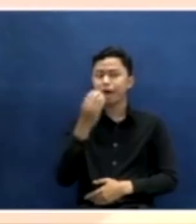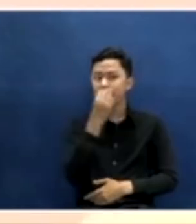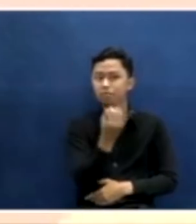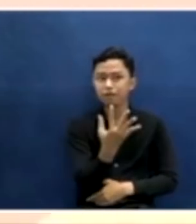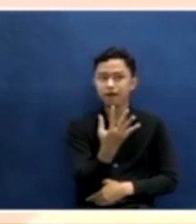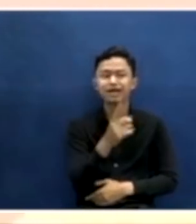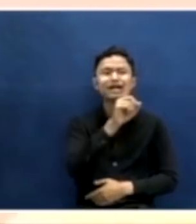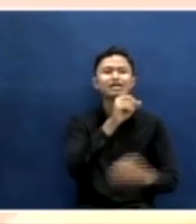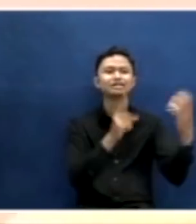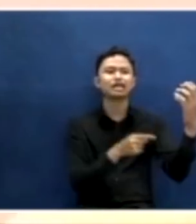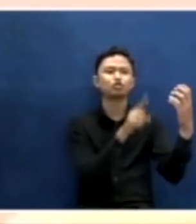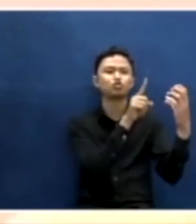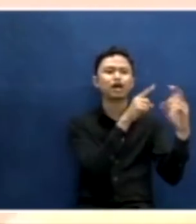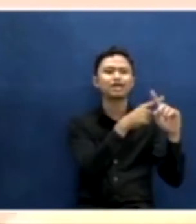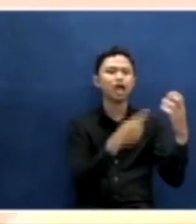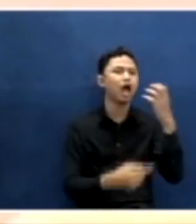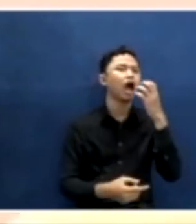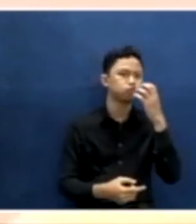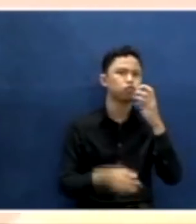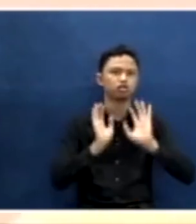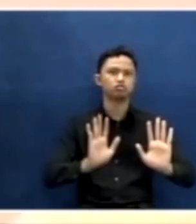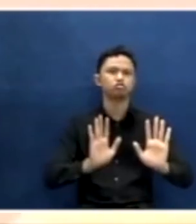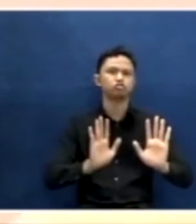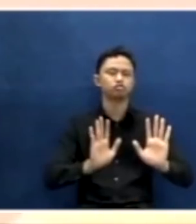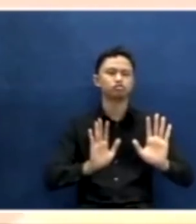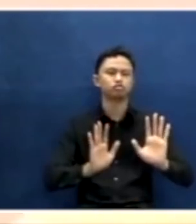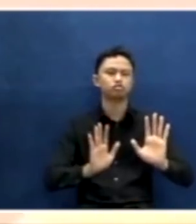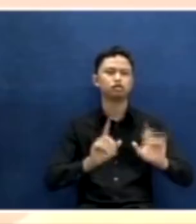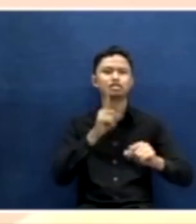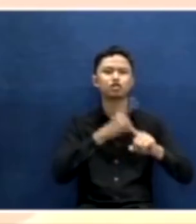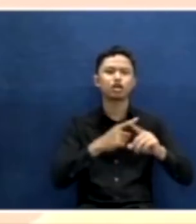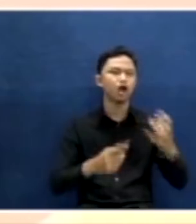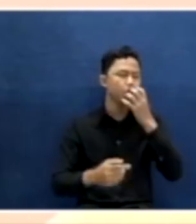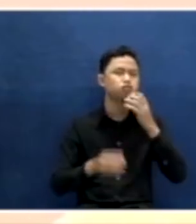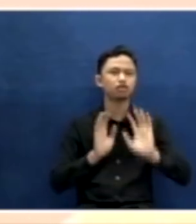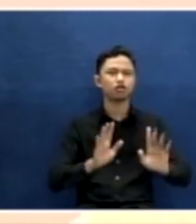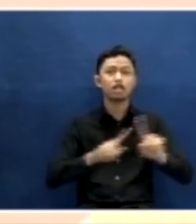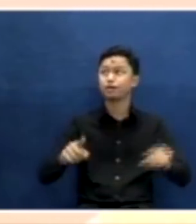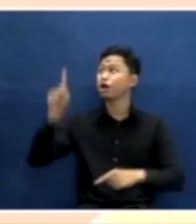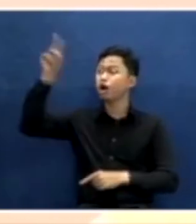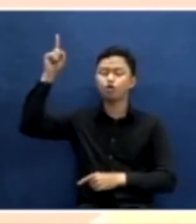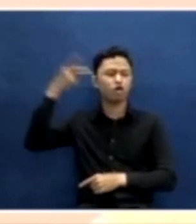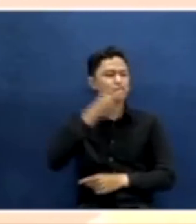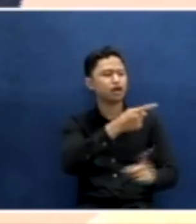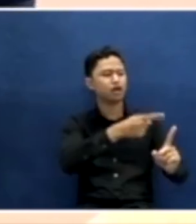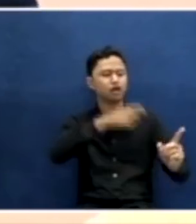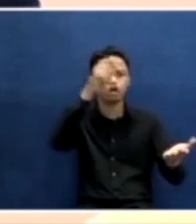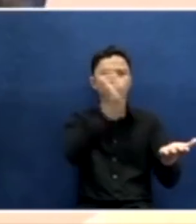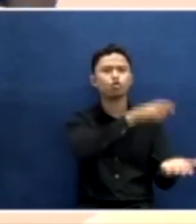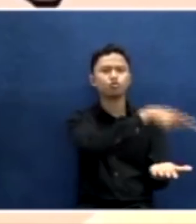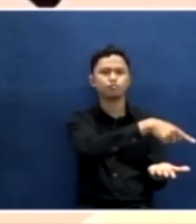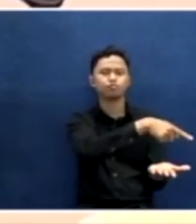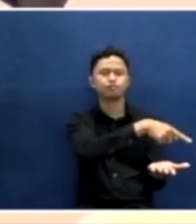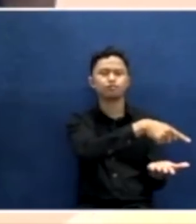gigitan tok Hai dari buah yang diharamkan oleh Allah satu gigitan tok Tapi sudah cukup bagi Allah untuk memberikan hukuman kepada Nabi